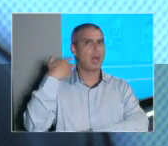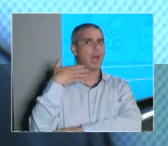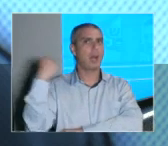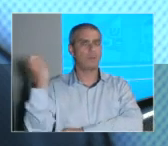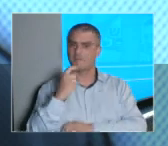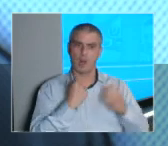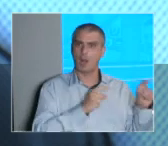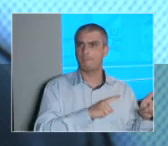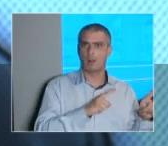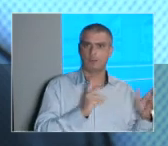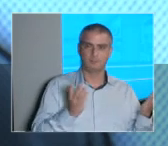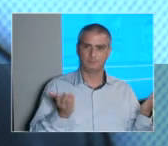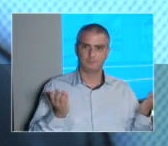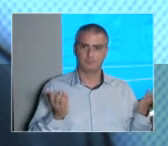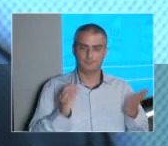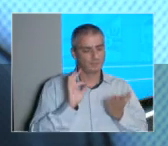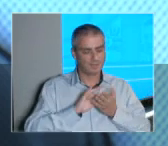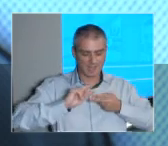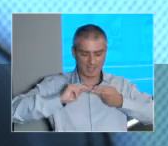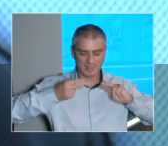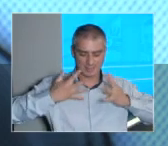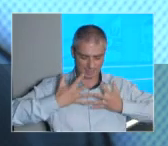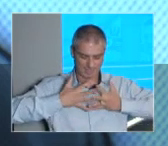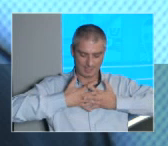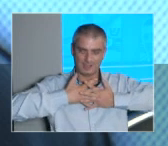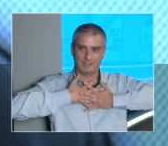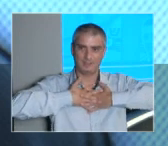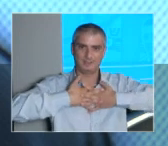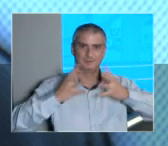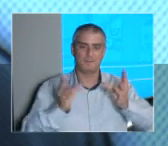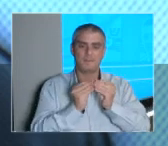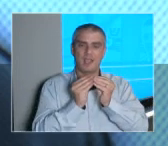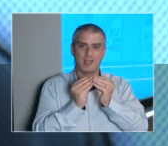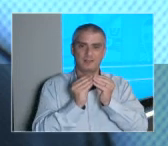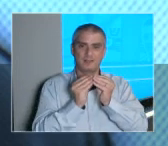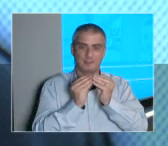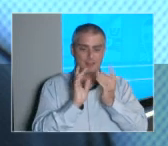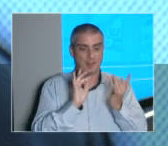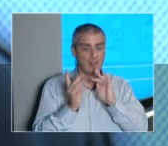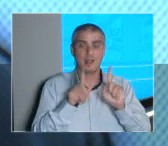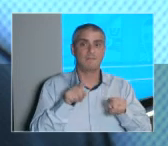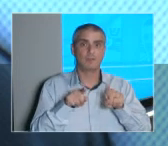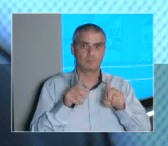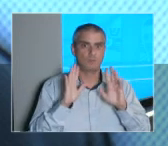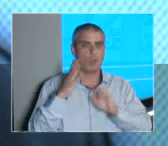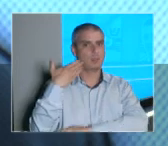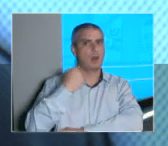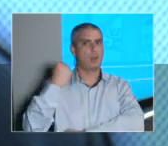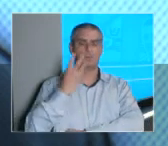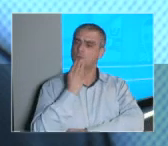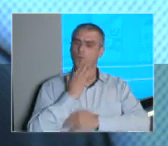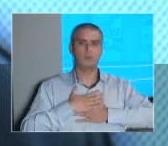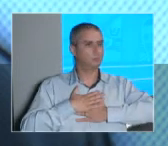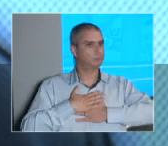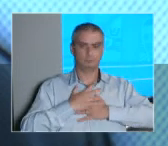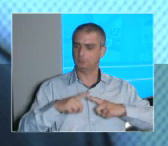ולא ליברלית נקודה. הקוד הגנטי הזה, המיזוג של שני הערכים, שיש ביניהם מתח לפעמים. מאוד לאומי, העניין היהודי